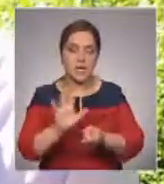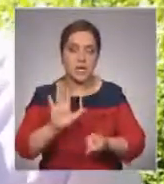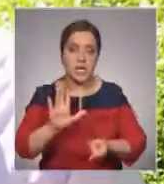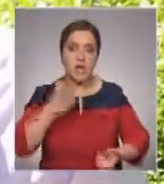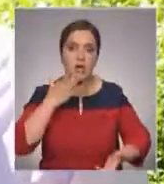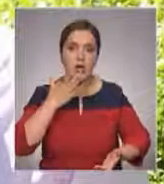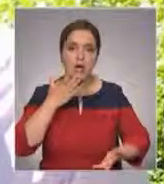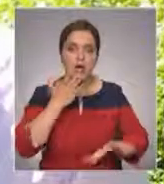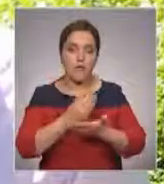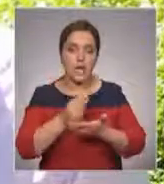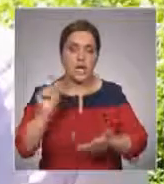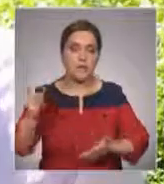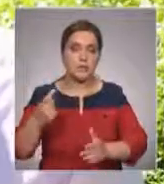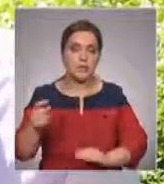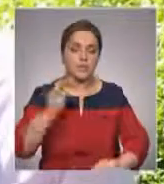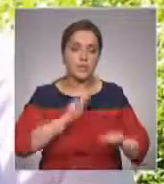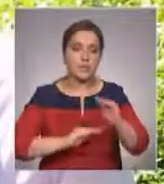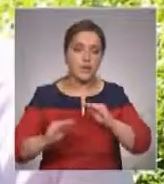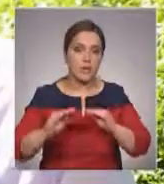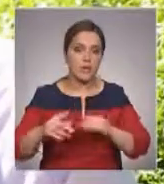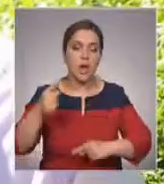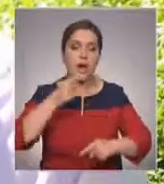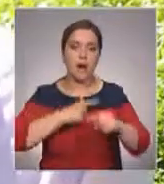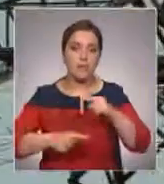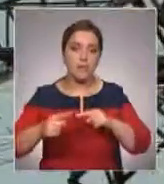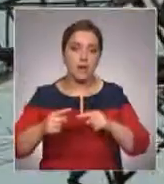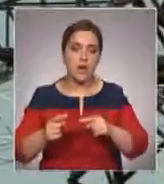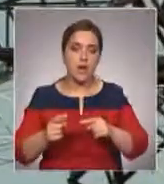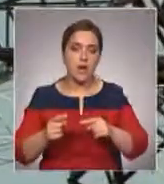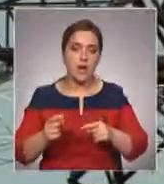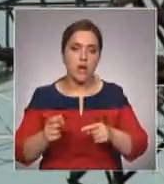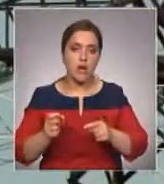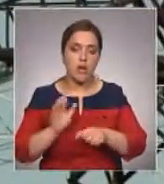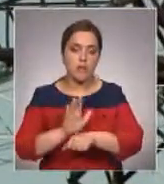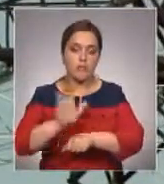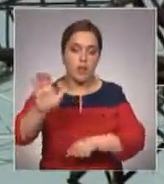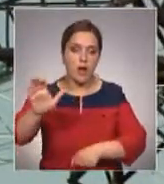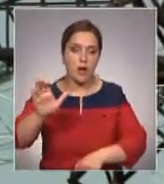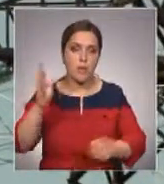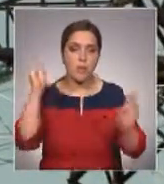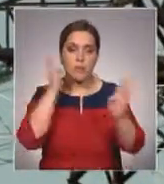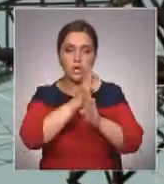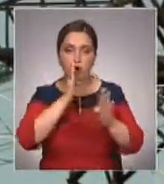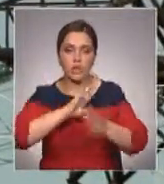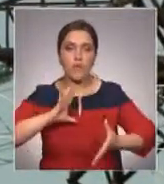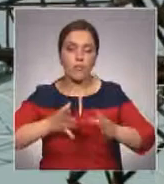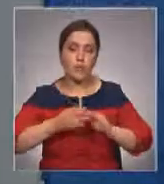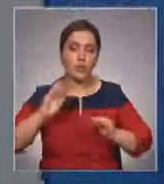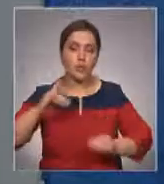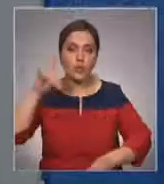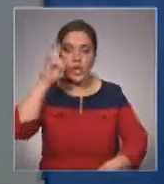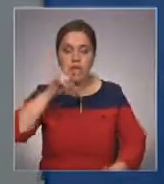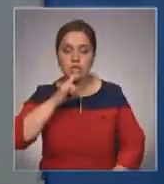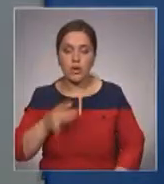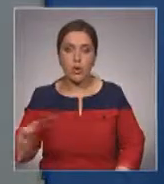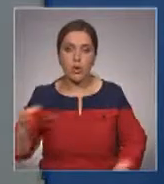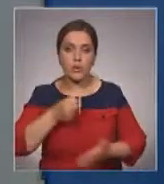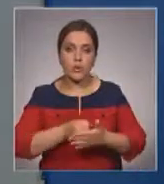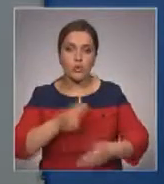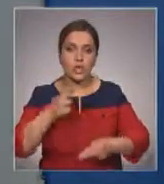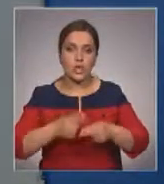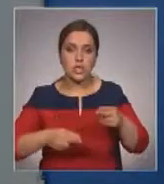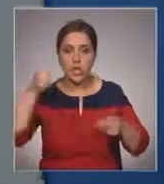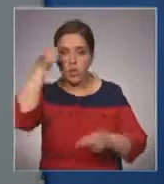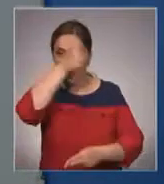физико-механических, органолептических свойств, и обратно мы отдаем природу. В общей сложности в Южно-Казахстанской области до конца года планируется реализовать